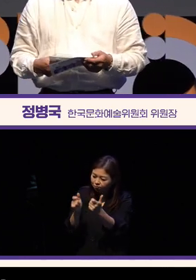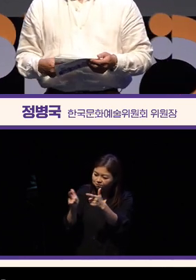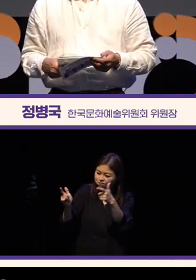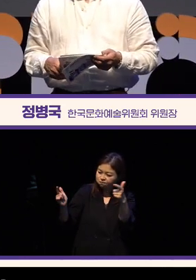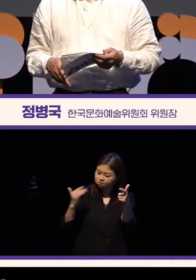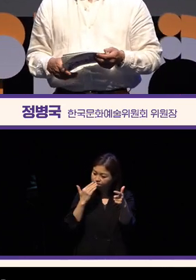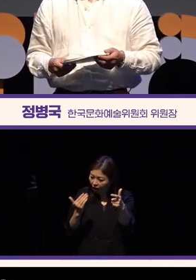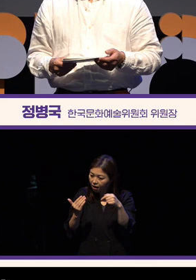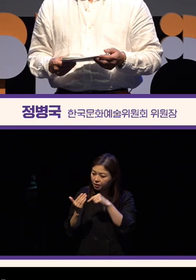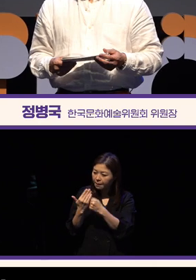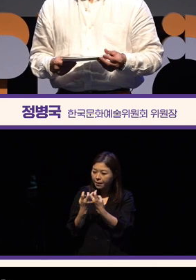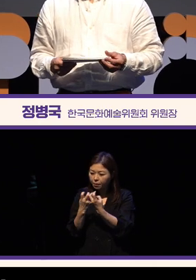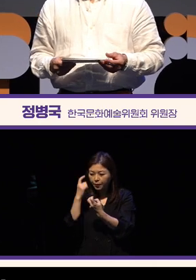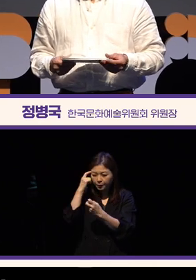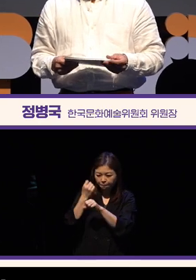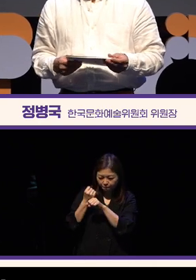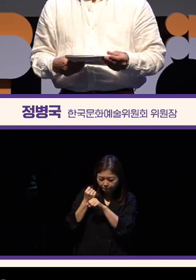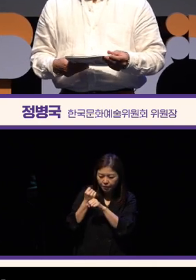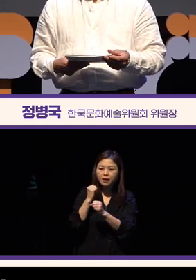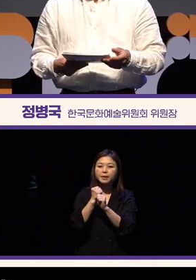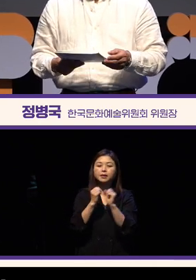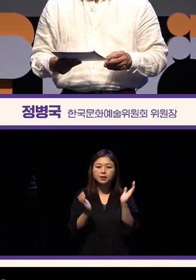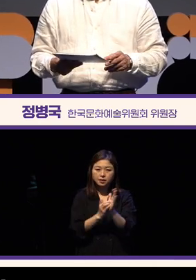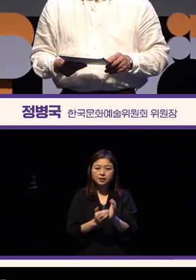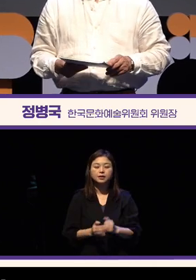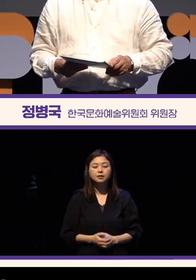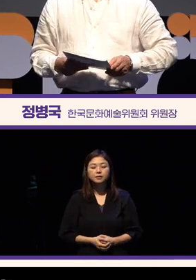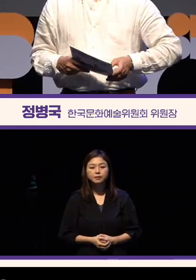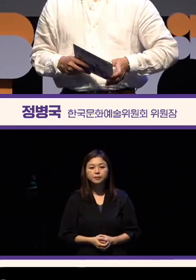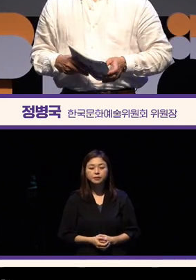되어 있다라고 생각하시면 됩니다.